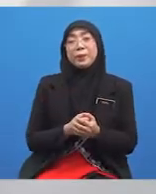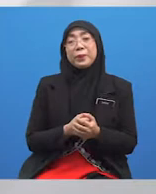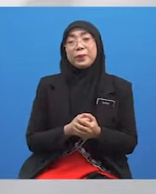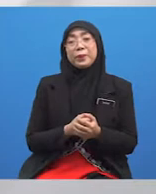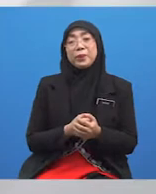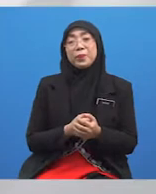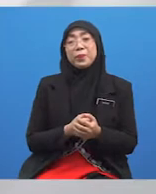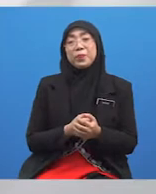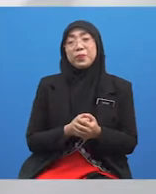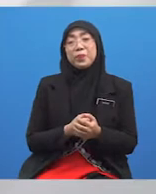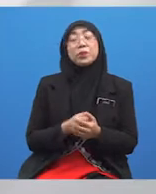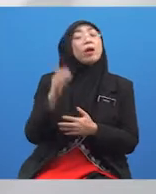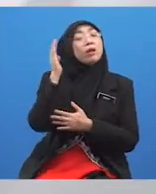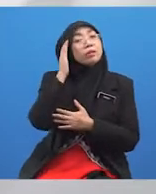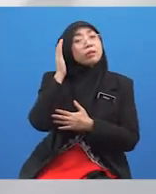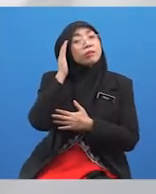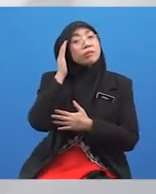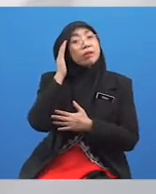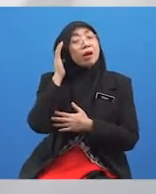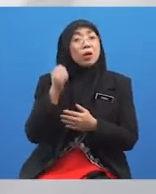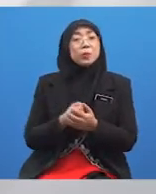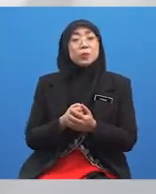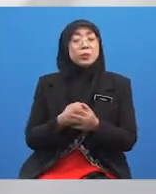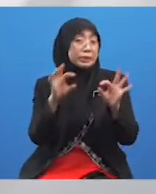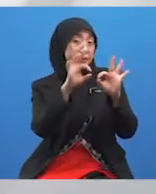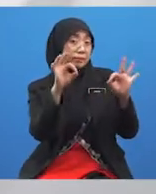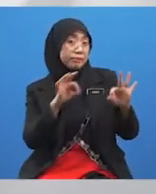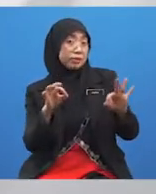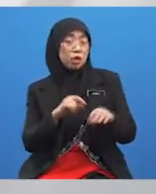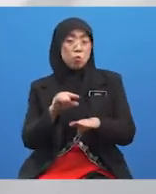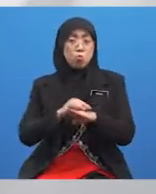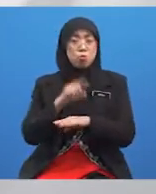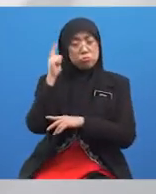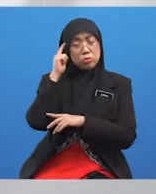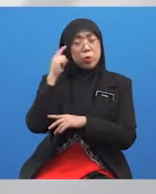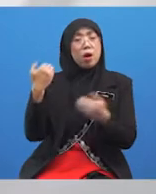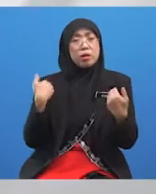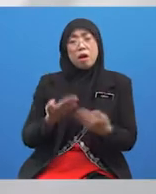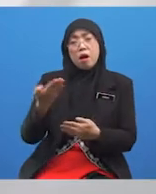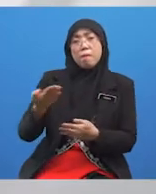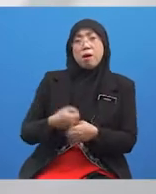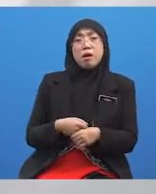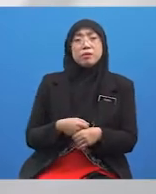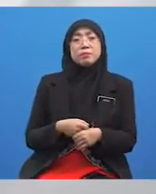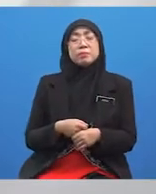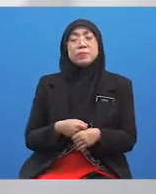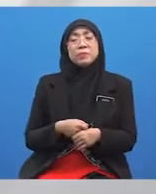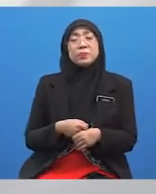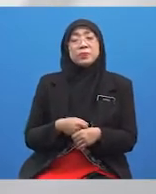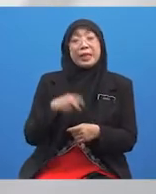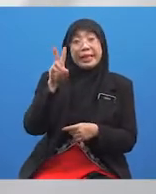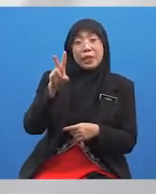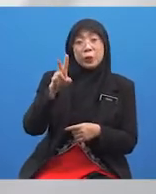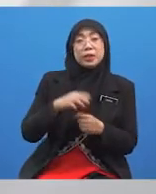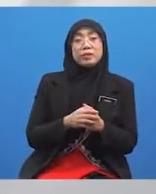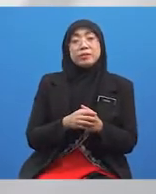Fakta 1, menyedari. Huraian, pengguna sedar kewujudan produk baru telah berada di pasaran.